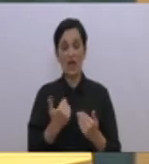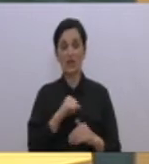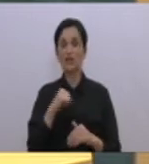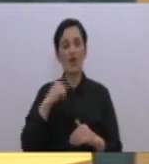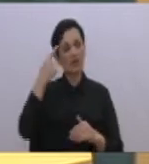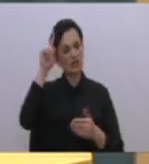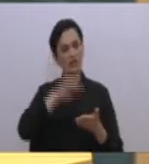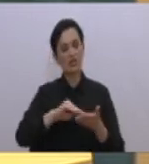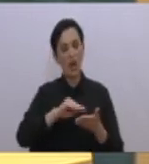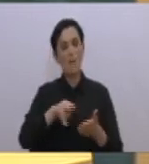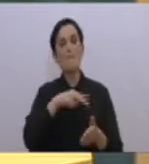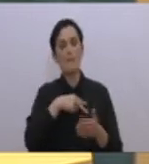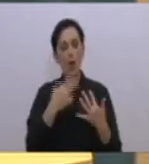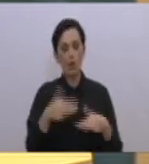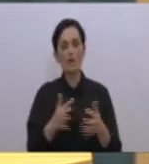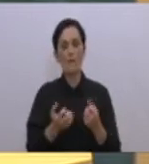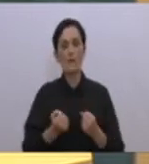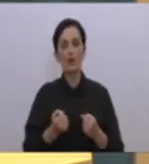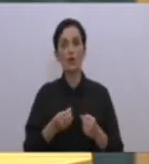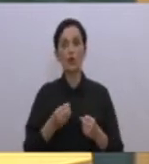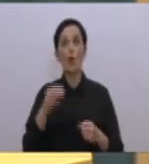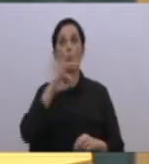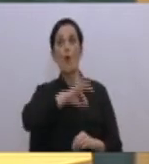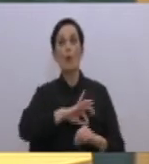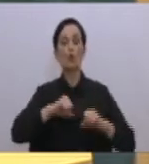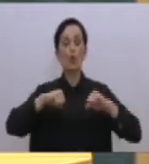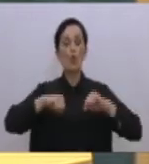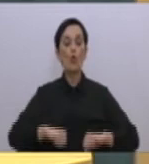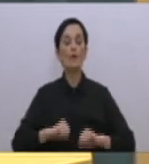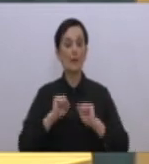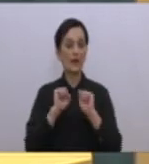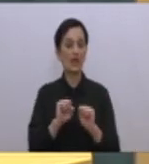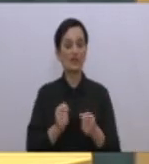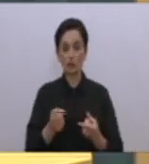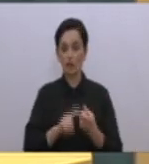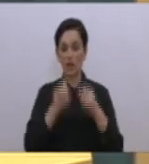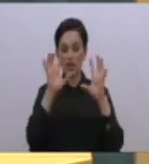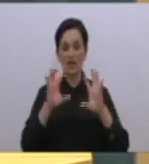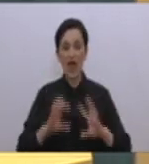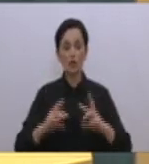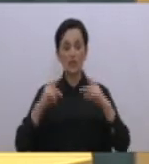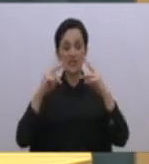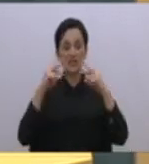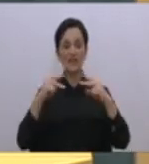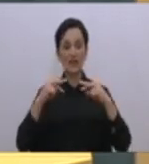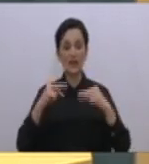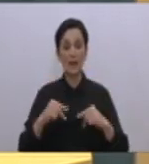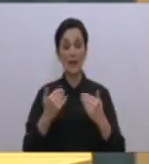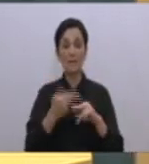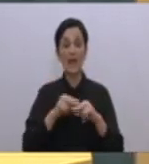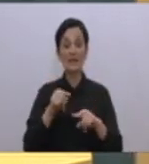დაინიცირა და პარლამენტმა უკვე მიიღო მომხმარებელთა უფლებების დაცვის შესახებ კანონში ცვლილებები, რომელმაც ეს